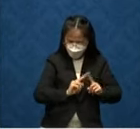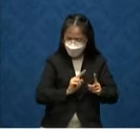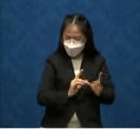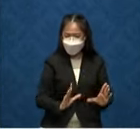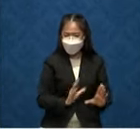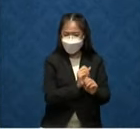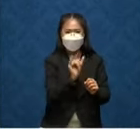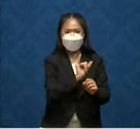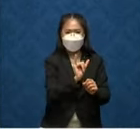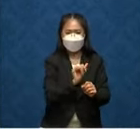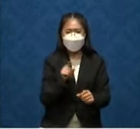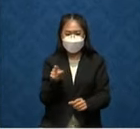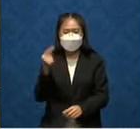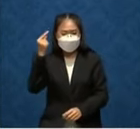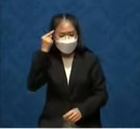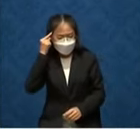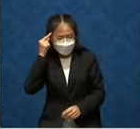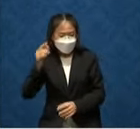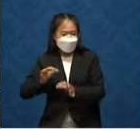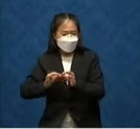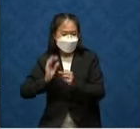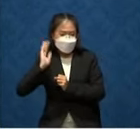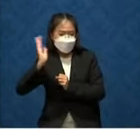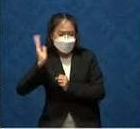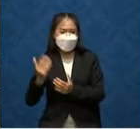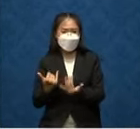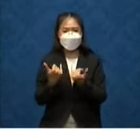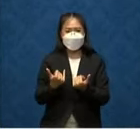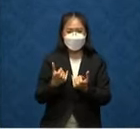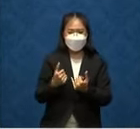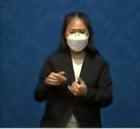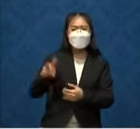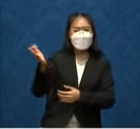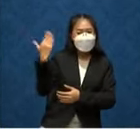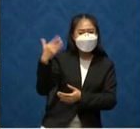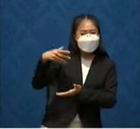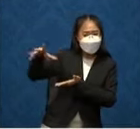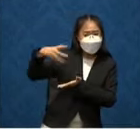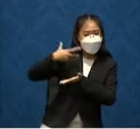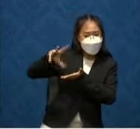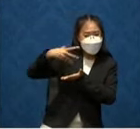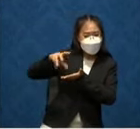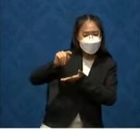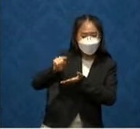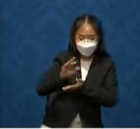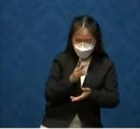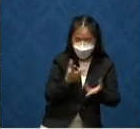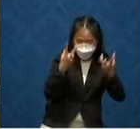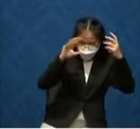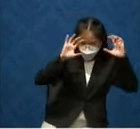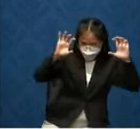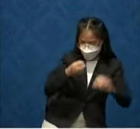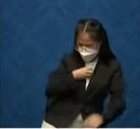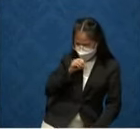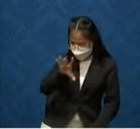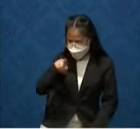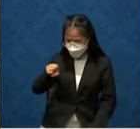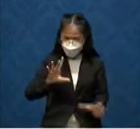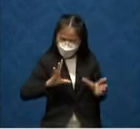ท่านกวมัตรีแฎนอยตรนี้ไที่จะพูทงหมดเมื่ี้เนี่ยเวลารัฐบาลพูดถไม่ฟังก